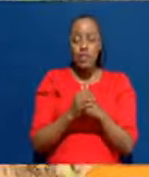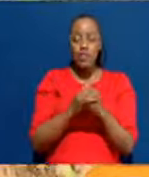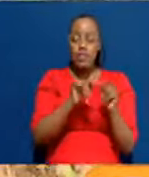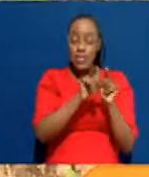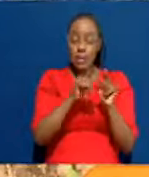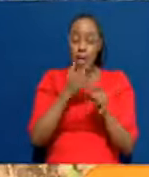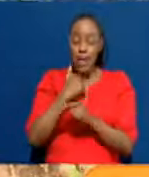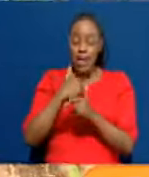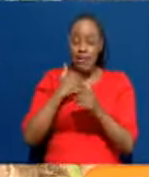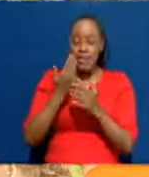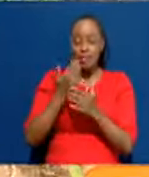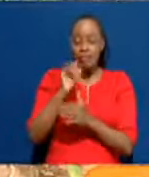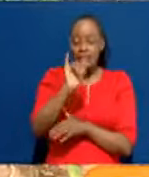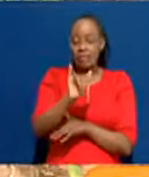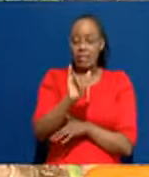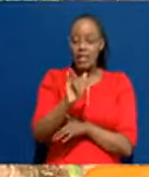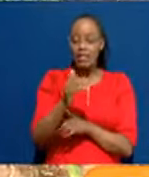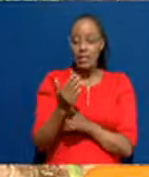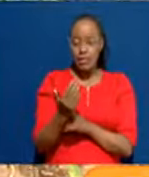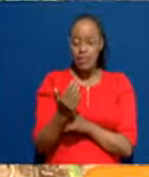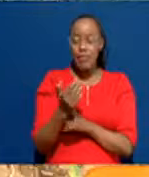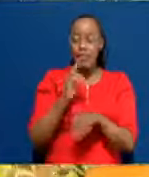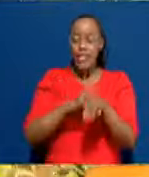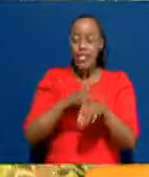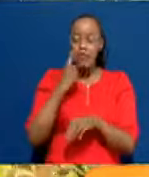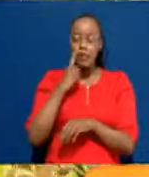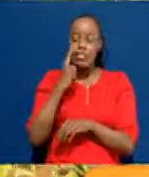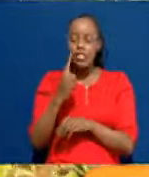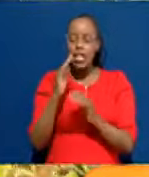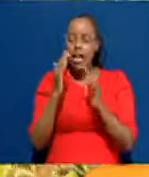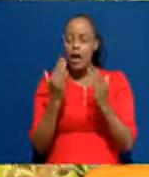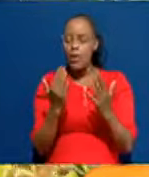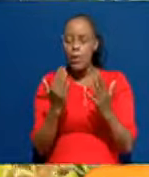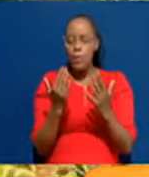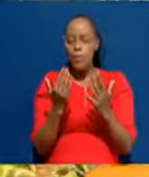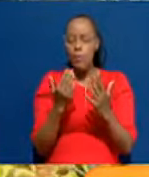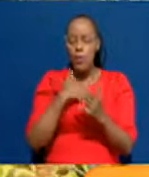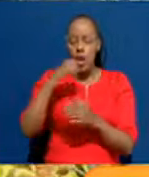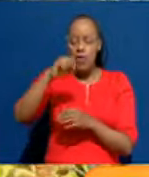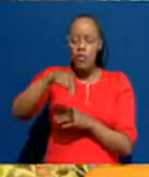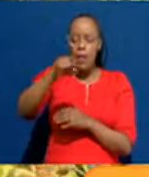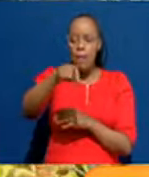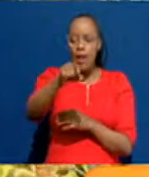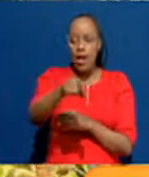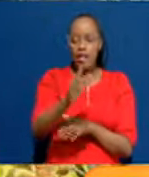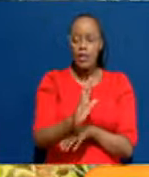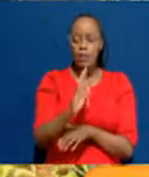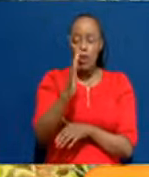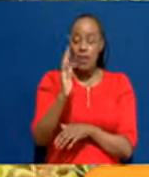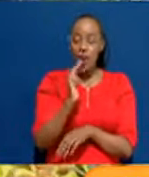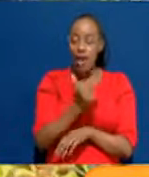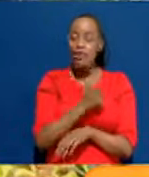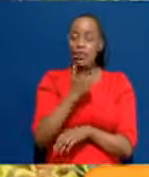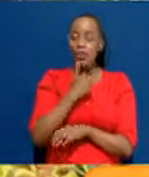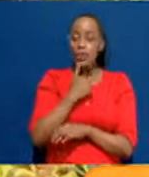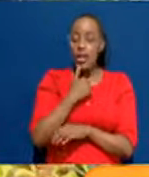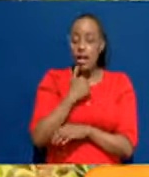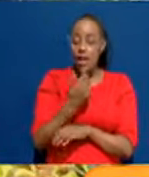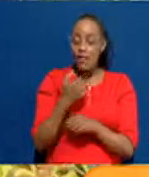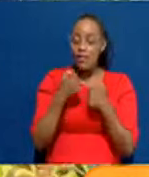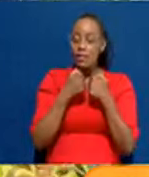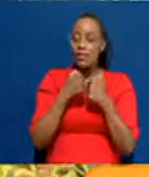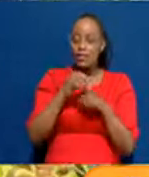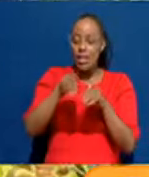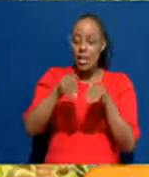compost, na tukiangalia vile tunapanda hiyo mimea yetu, tunapata hii mchanga